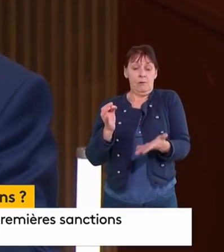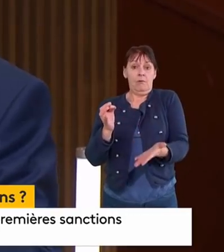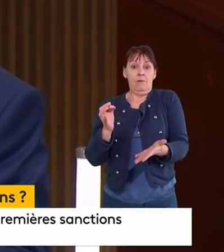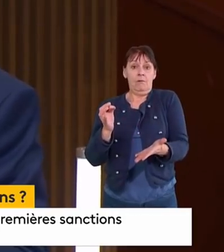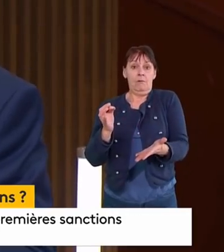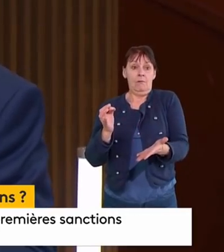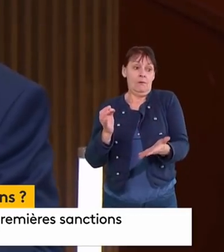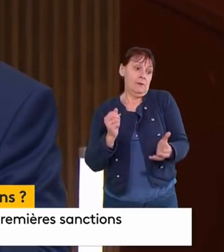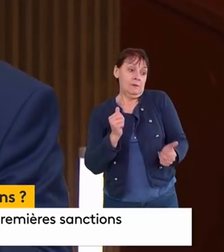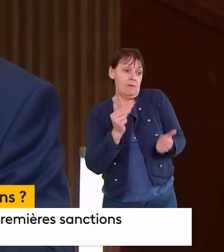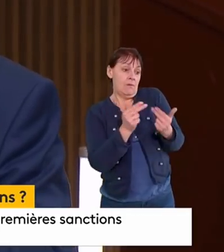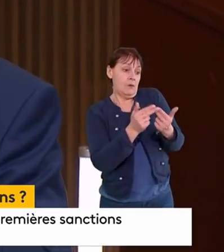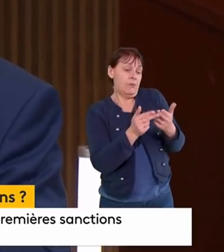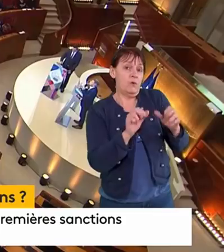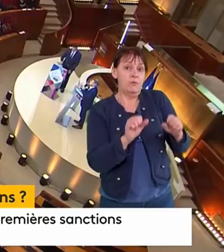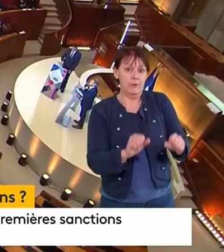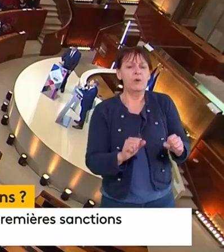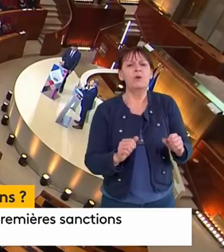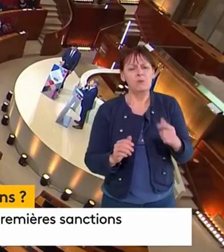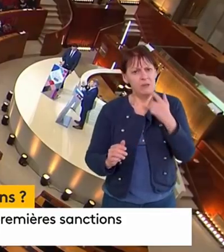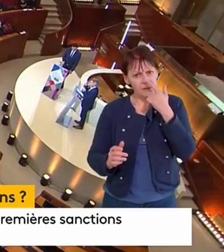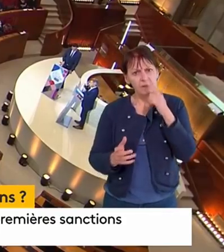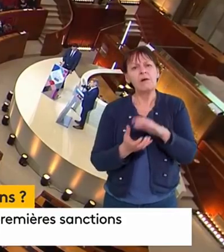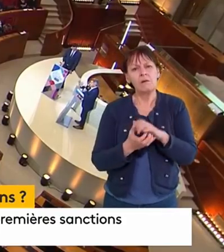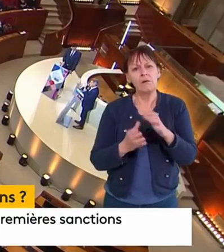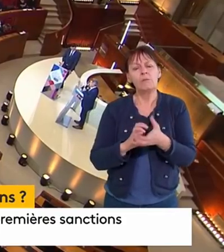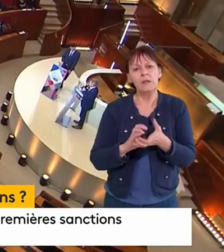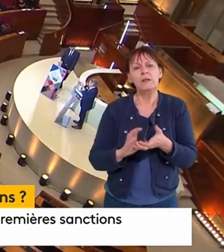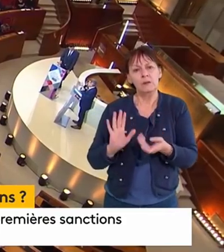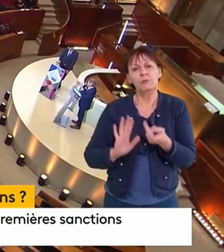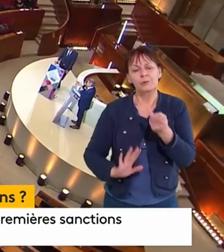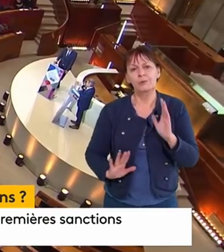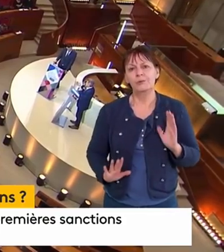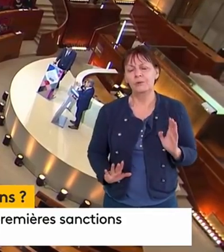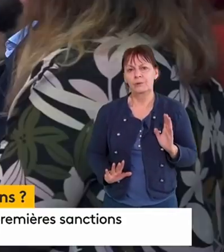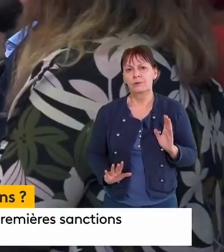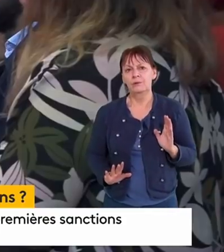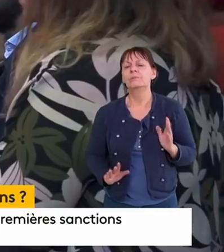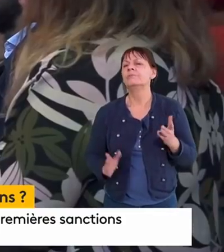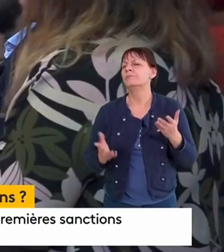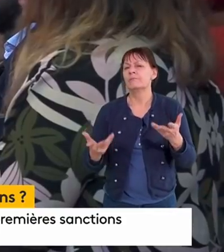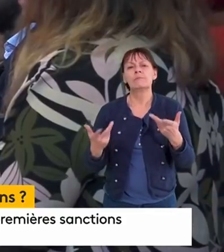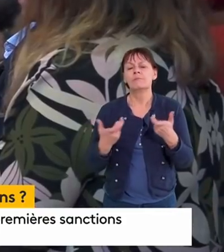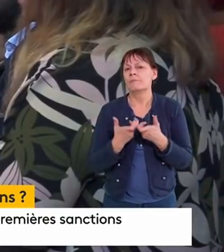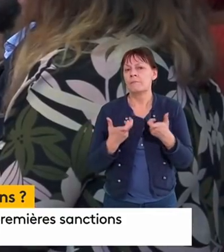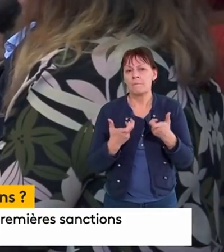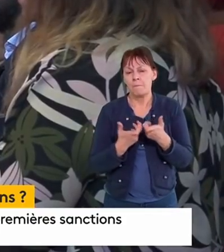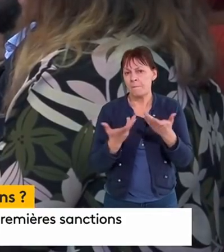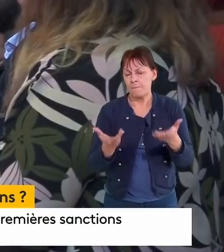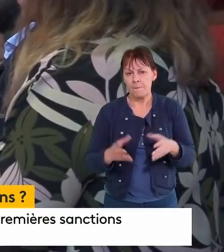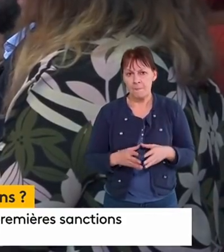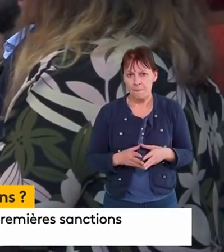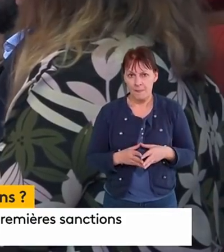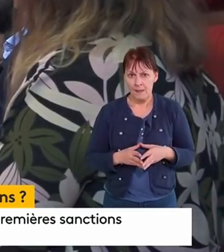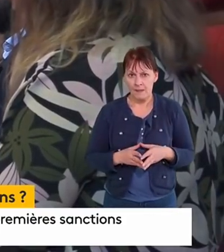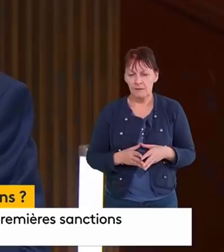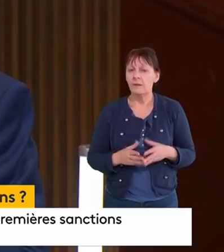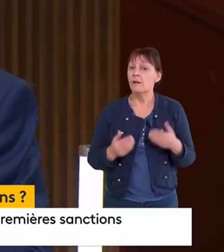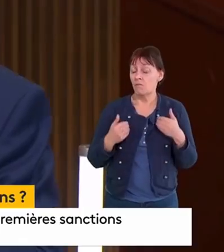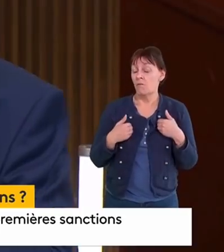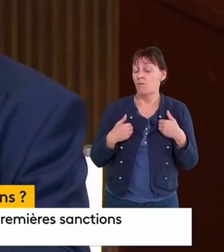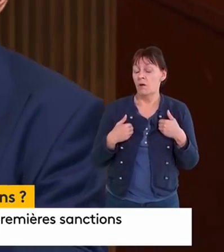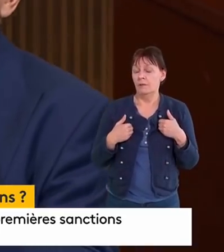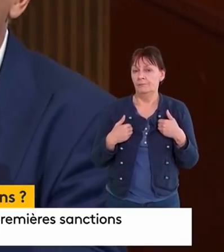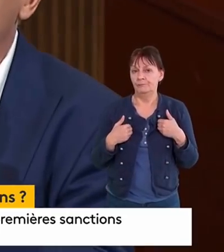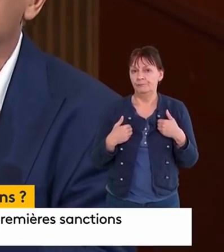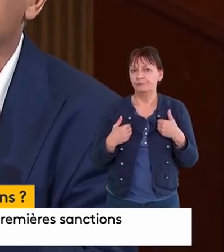Je vous le dirais quoi. Mais je pense que c'est plus compliqué que ça. Je vais vous citer un exemple pour vous dire dans quel état d'esprit je suis. Je